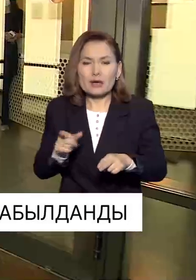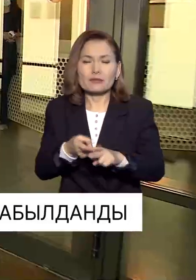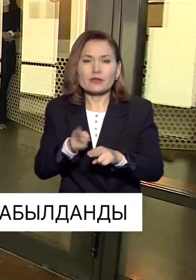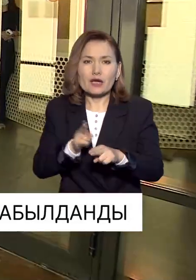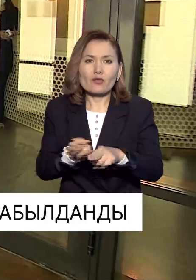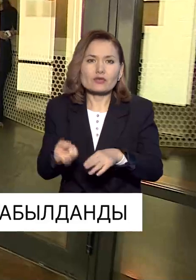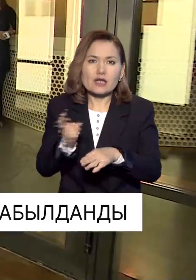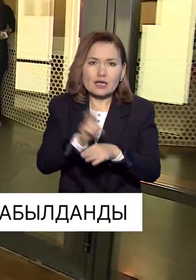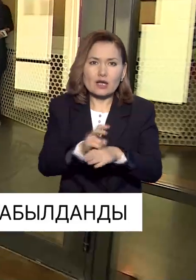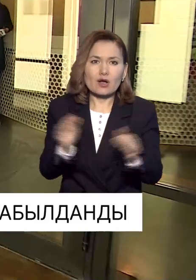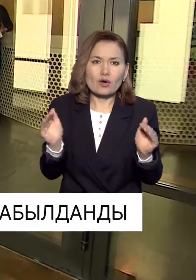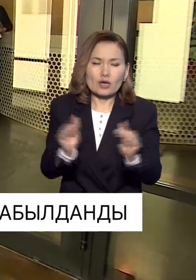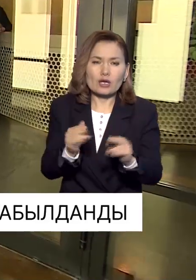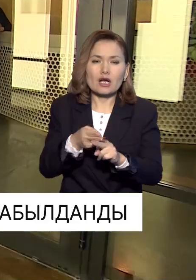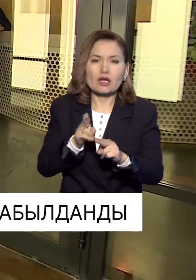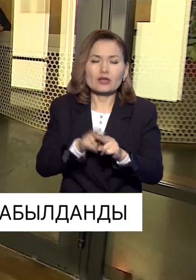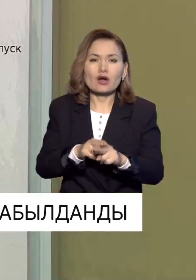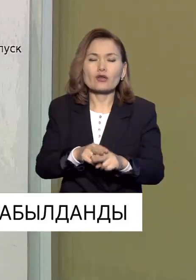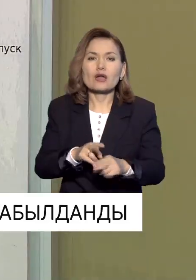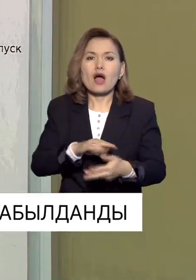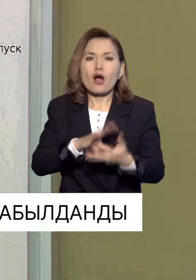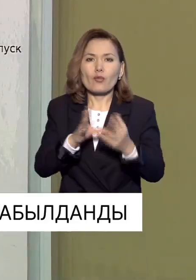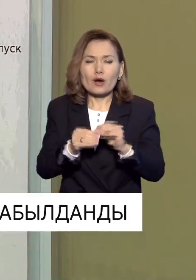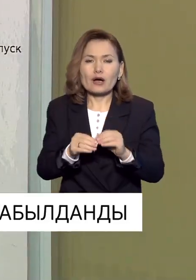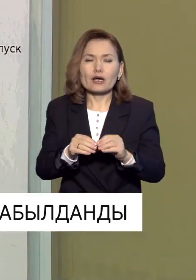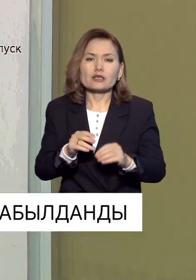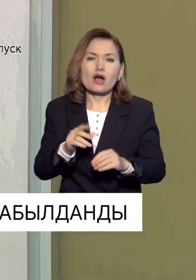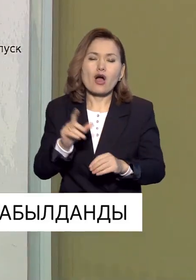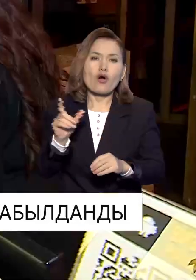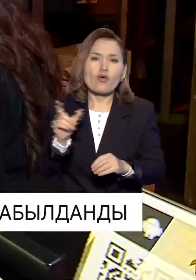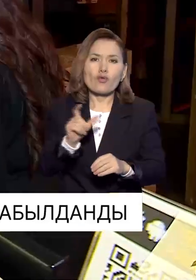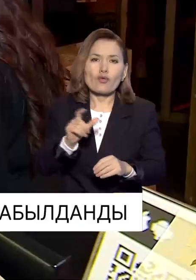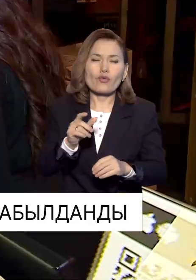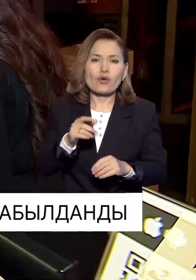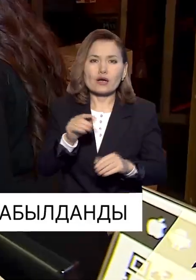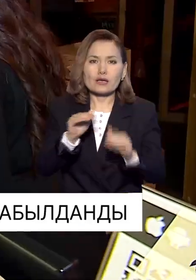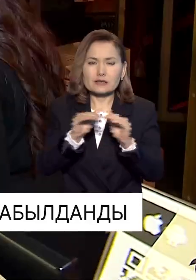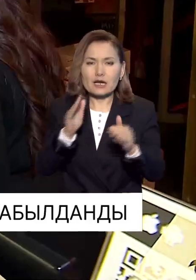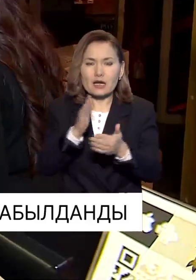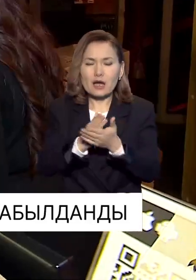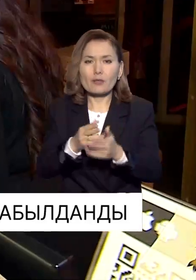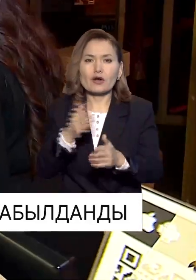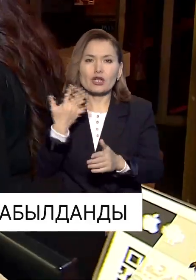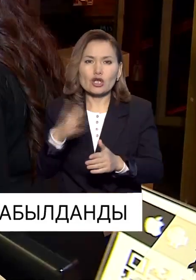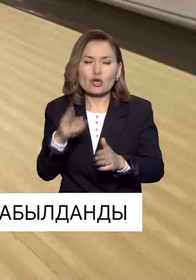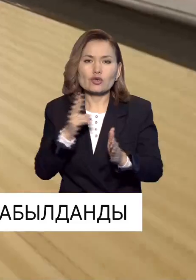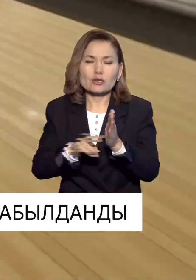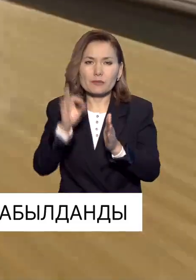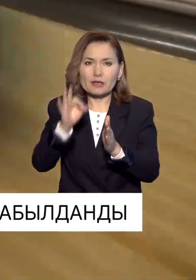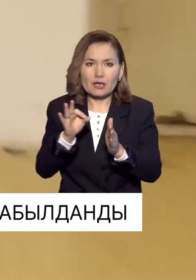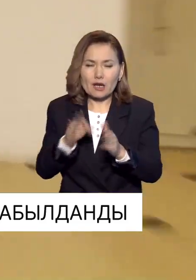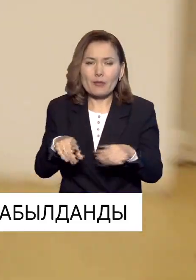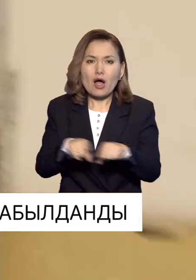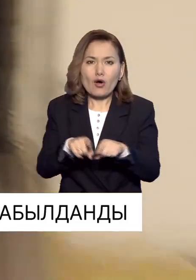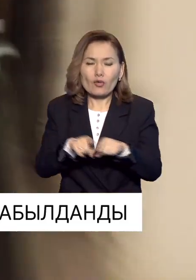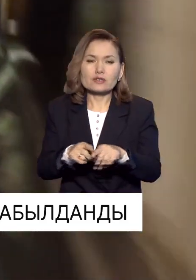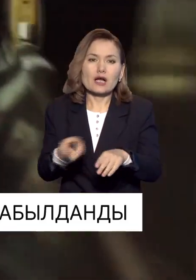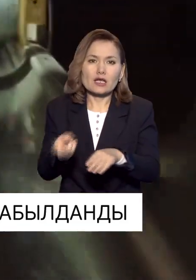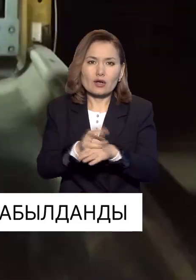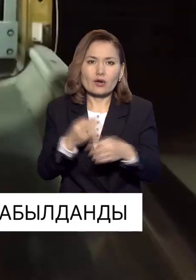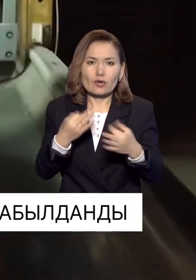ашық қосымшасындағы көк түс иелеріне 50-ден 70%-ға дейін, ал вирус жұқтыру қаупі жоғары өңірлерде 30-дан 60%-ға дейін